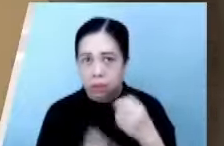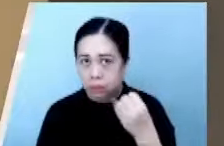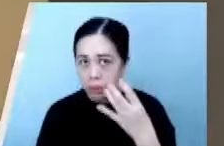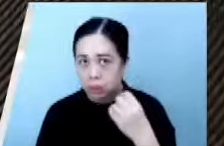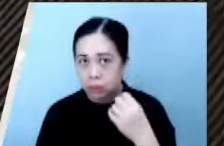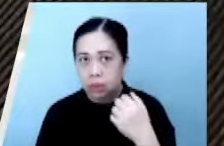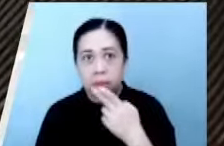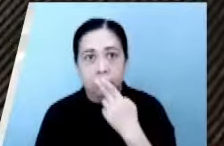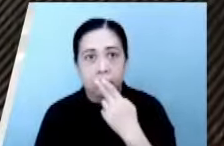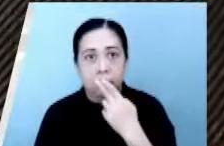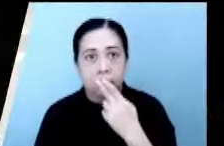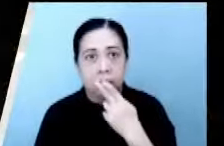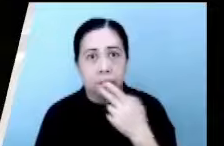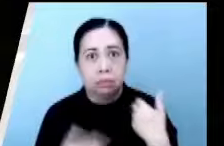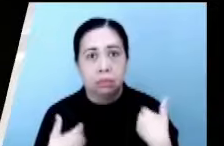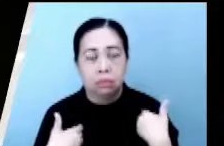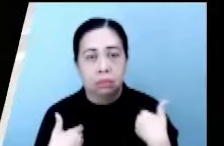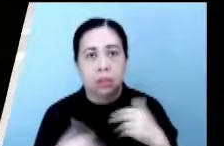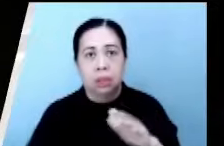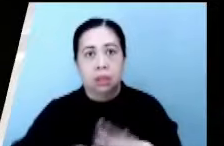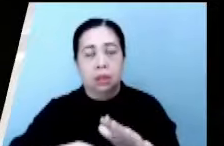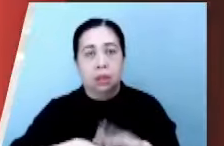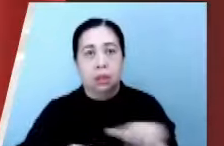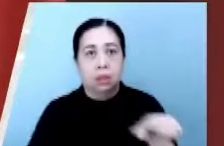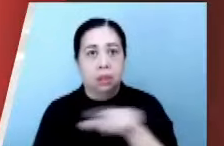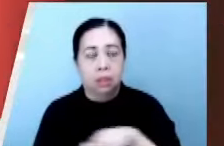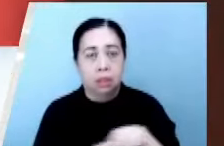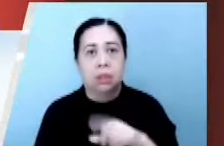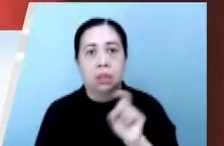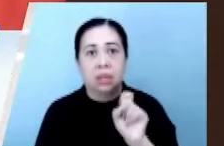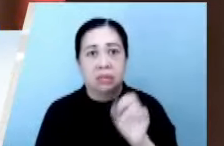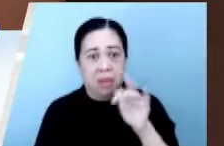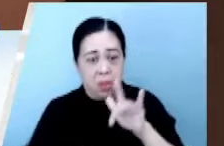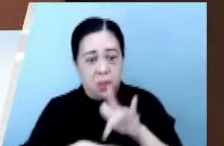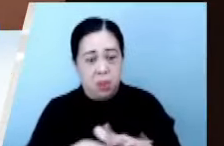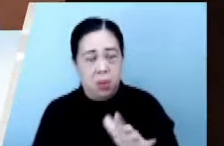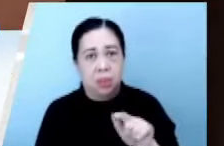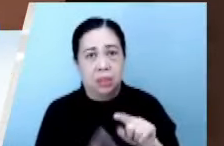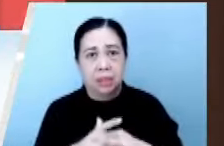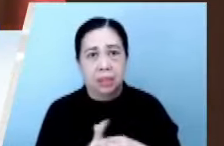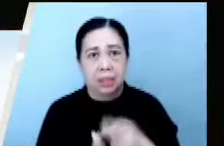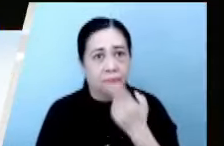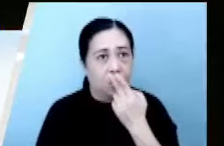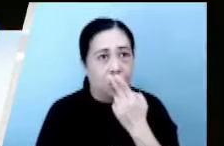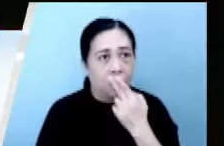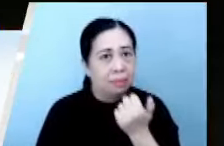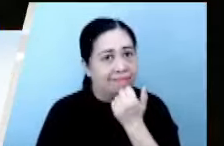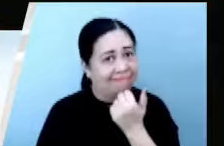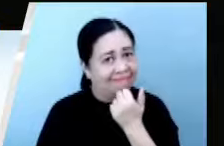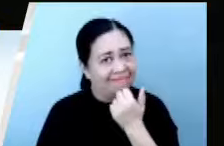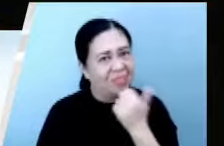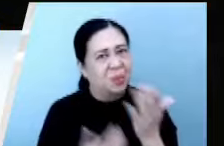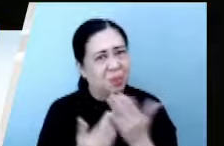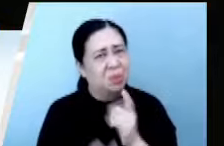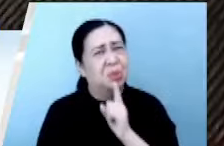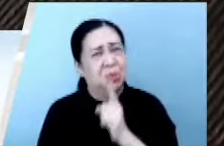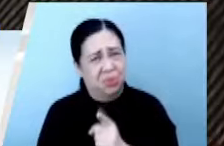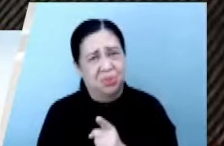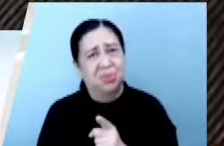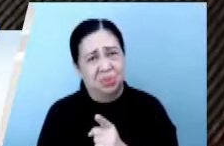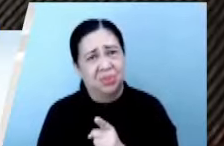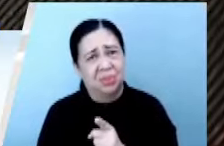na. Babala ng mga eksperto, ang maagang pagsisimula sa maling lifestyle ay halos tiyak na raw na mauuwi sa